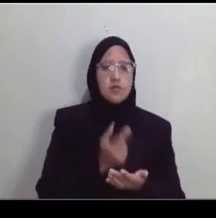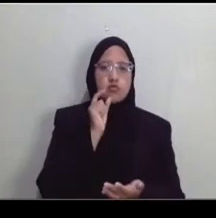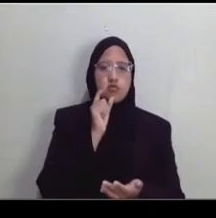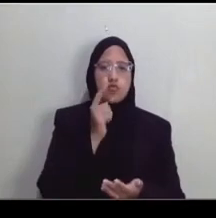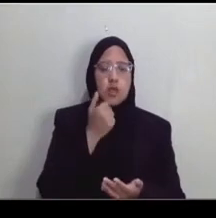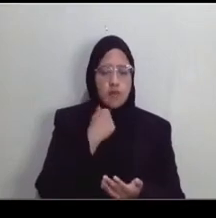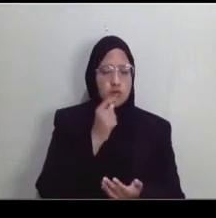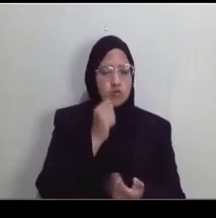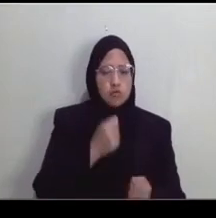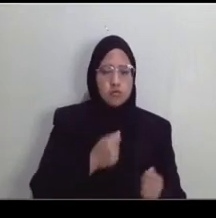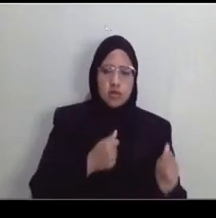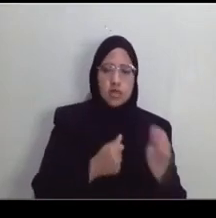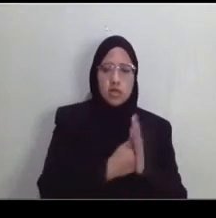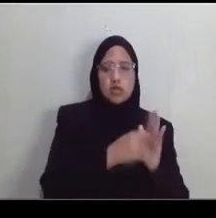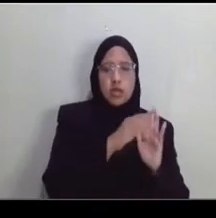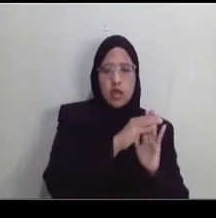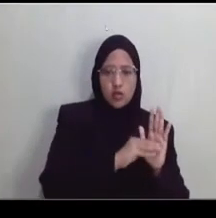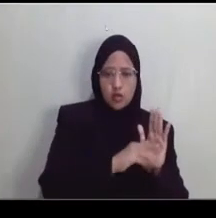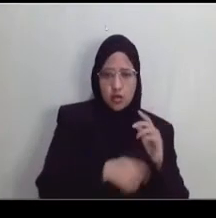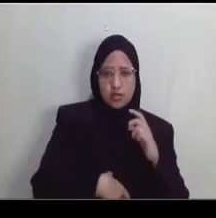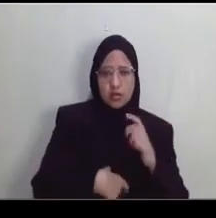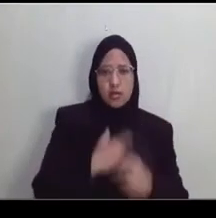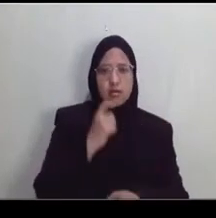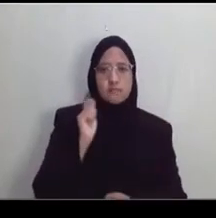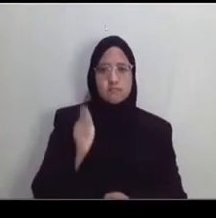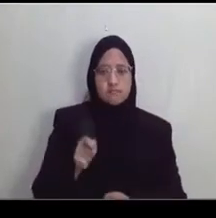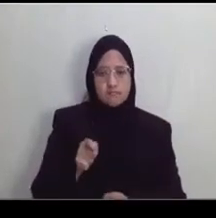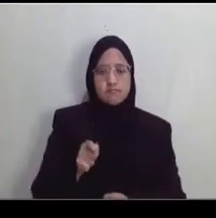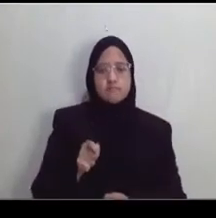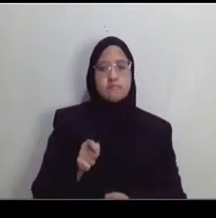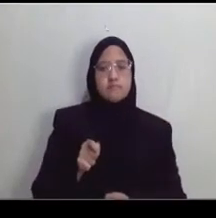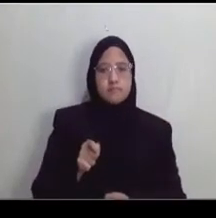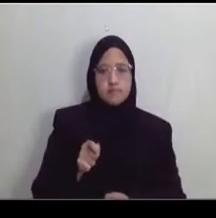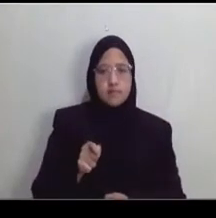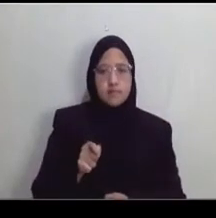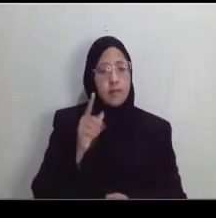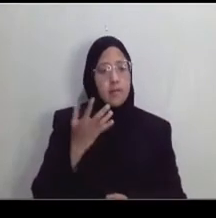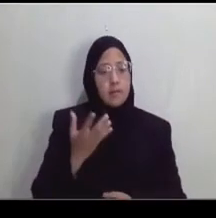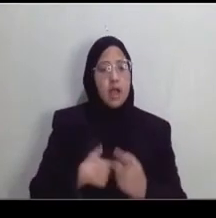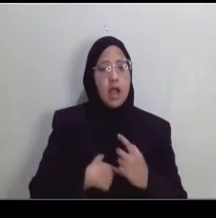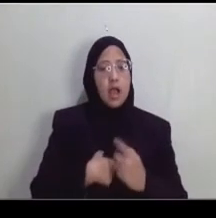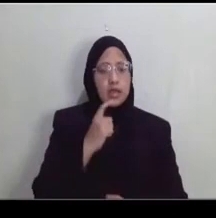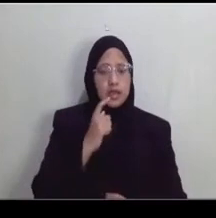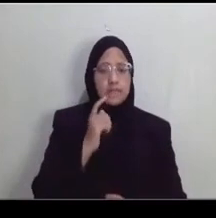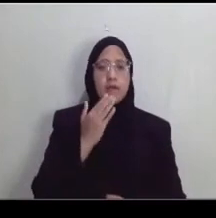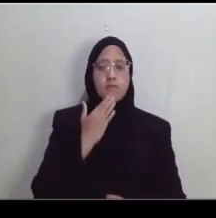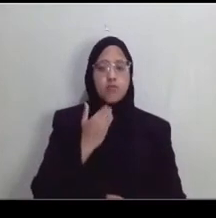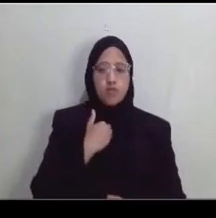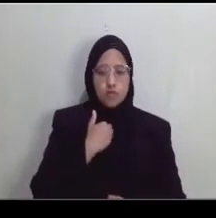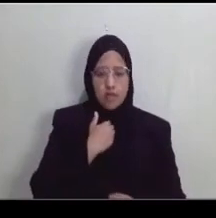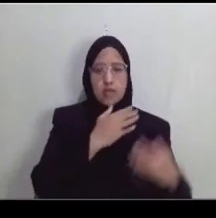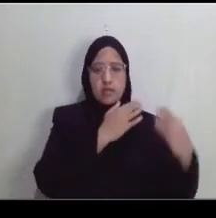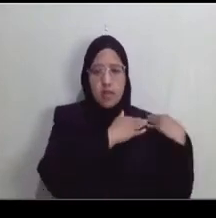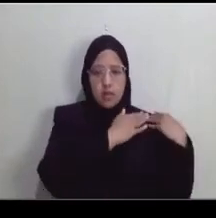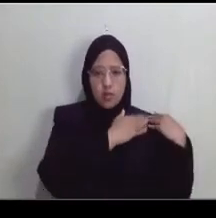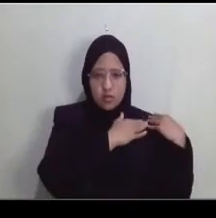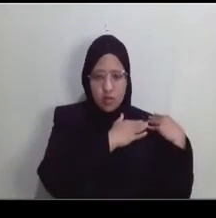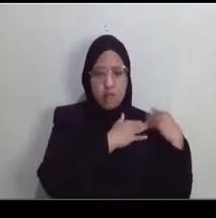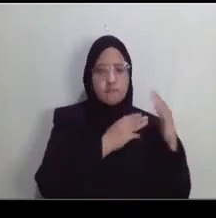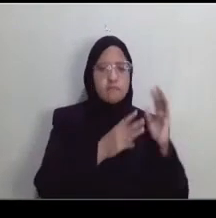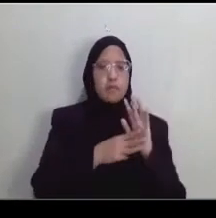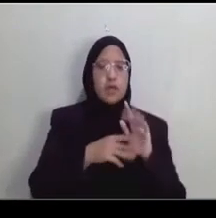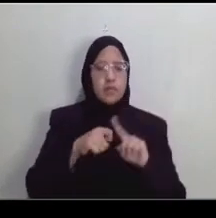hakim konstitusi sebab kedudukan sebagai Hakim terlebih hakim konstitusi memaksa